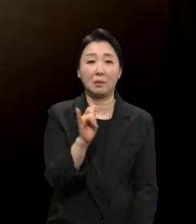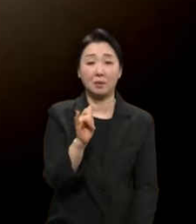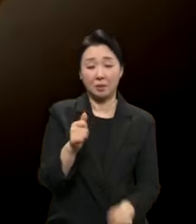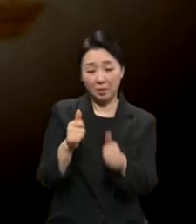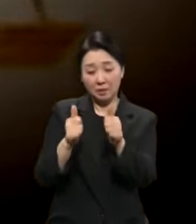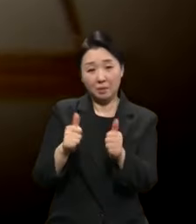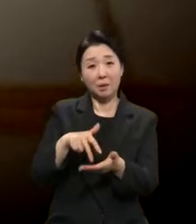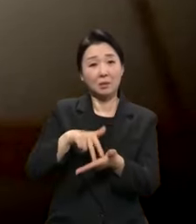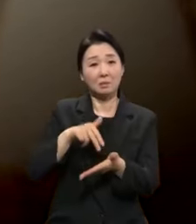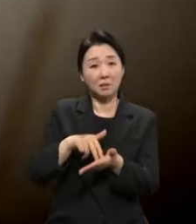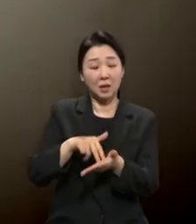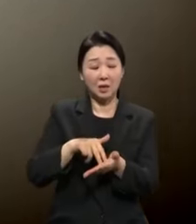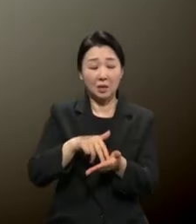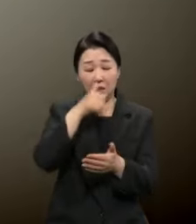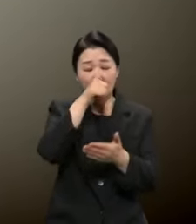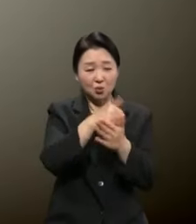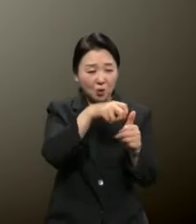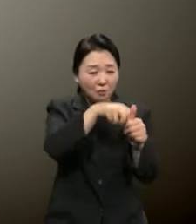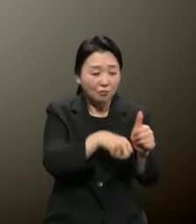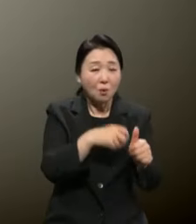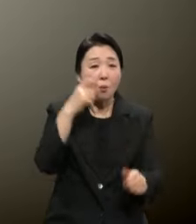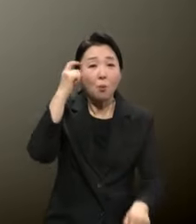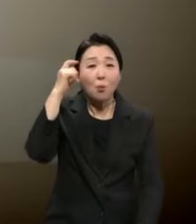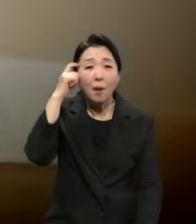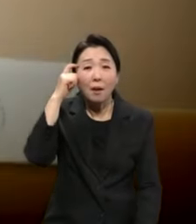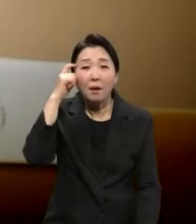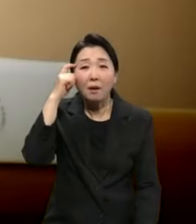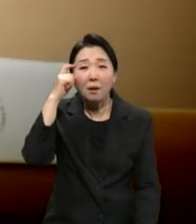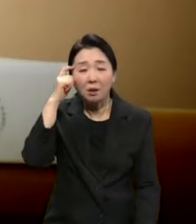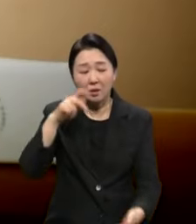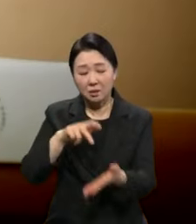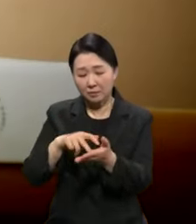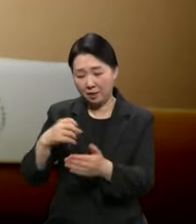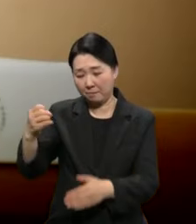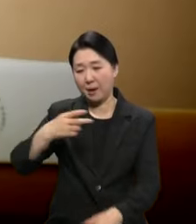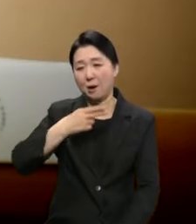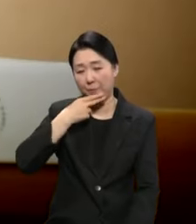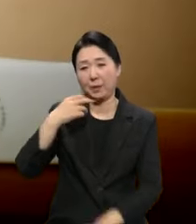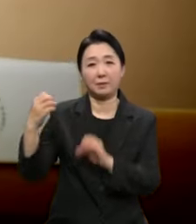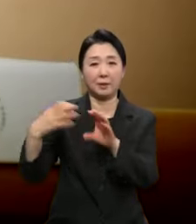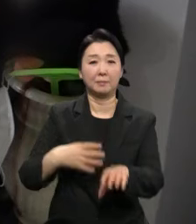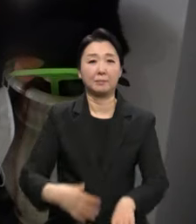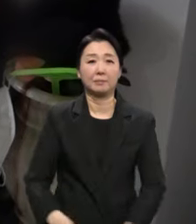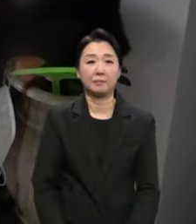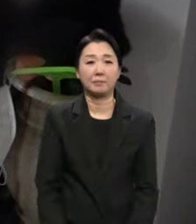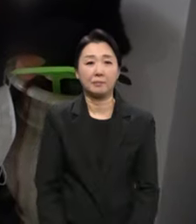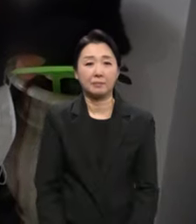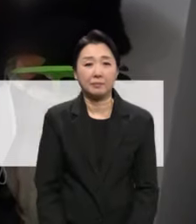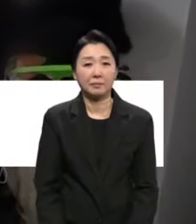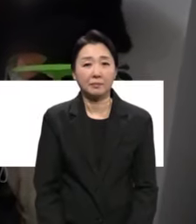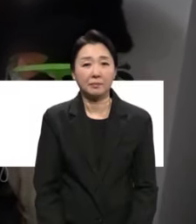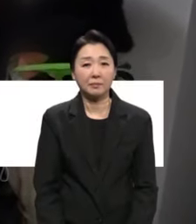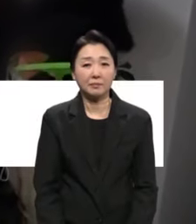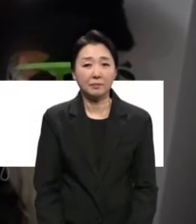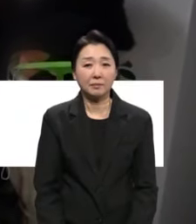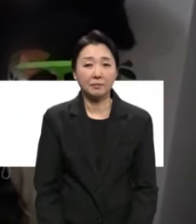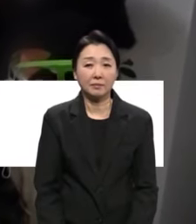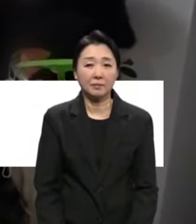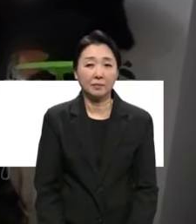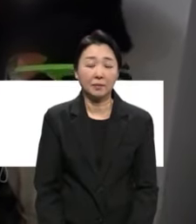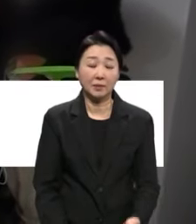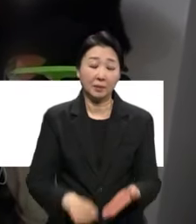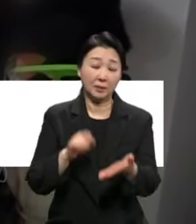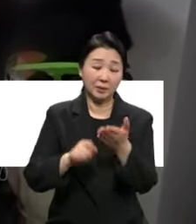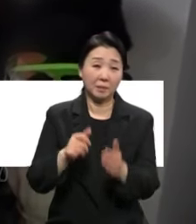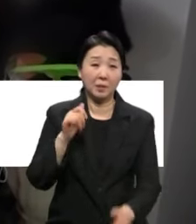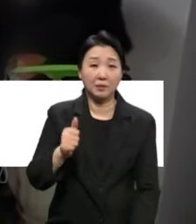재판부는 형량을 줄여준 경위를 묻는 취재진에게 입장을 밝히지 않겠다고 답했습니다. 재판장님도 묵인을 안